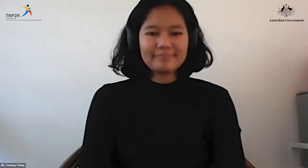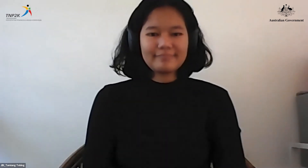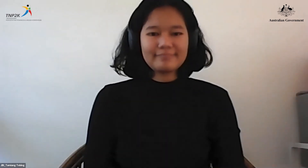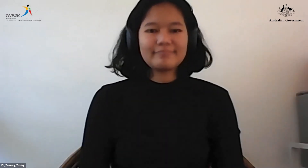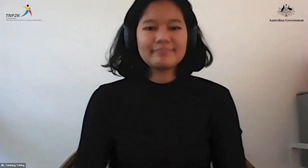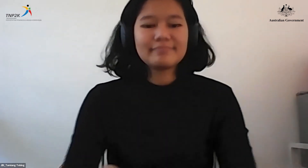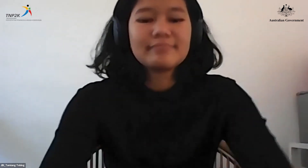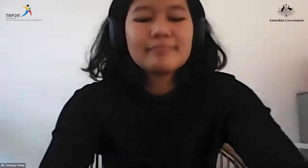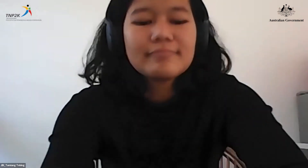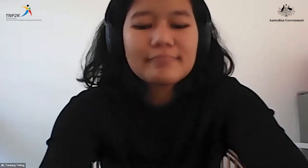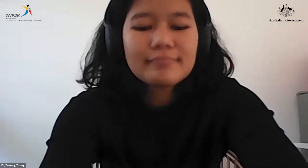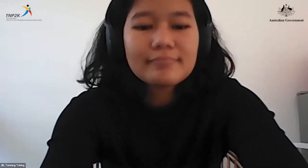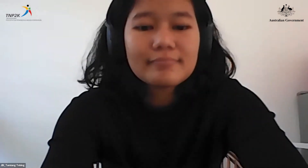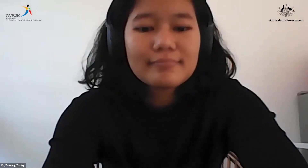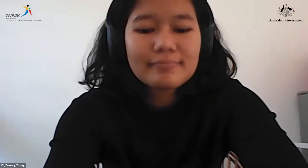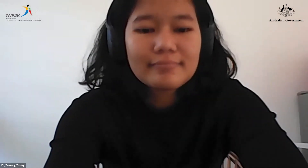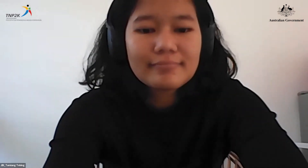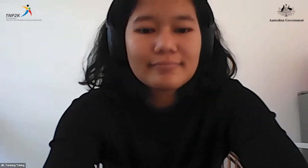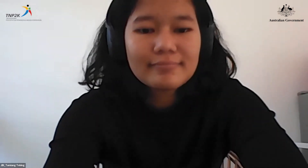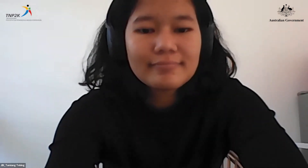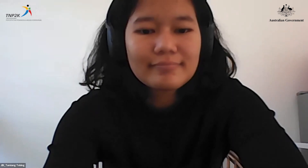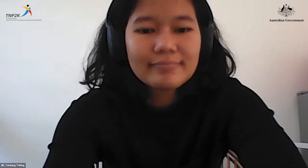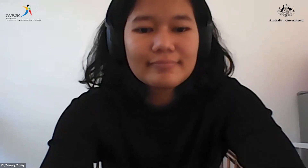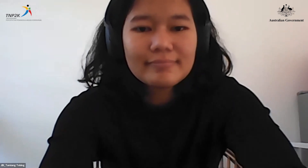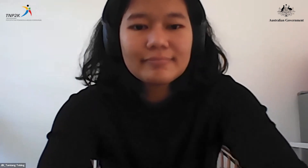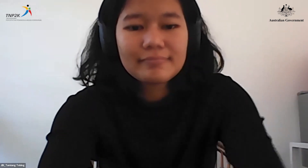Ibu, Mas Rizalwan dan tim, Mbak Giovanni.